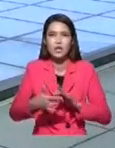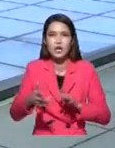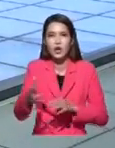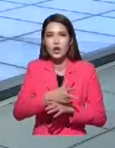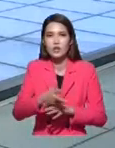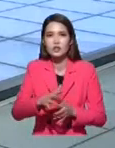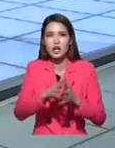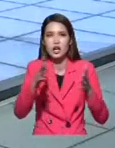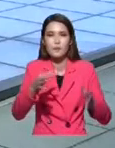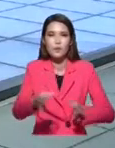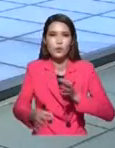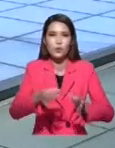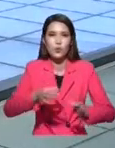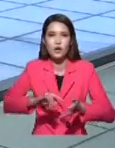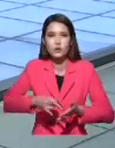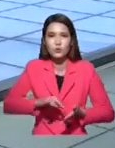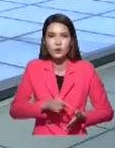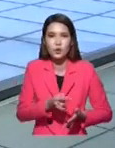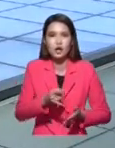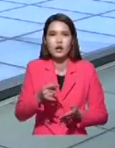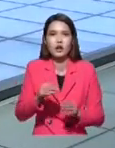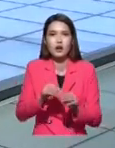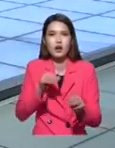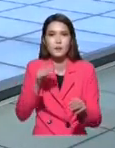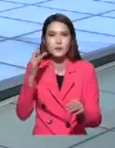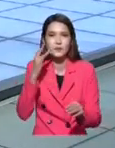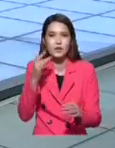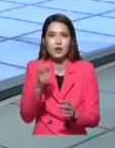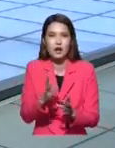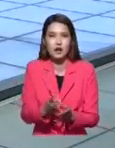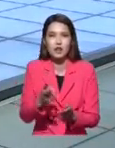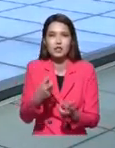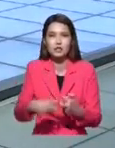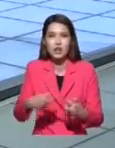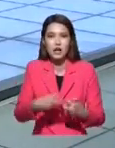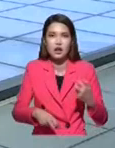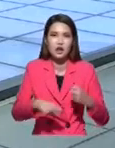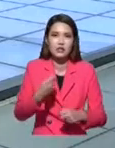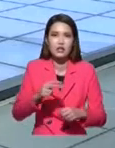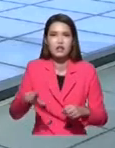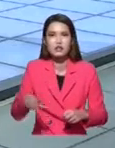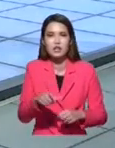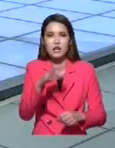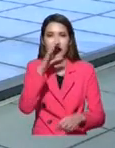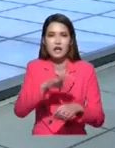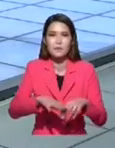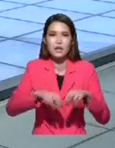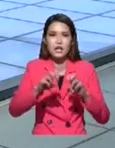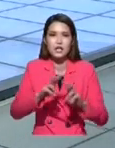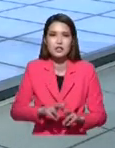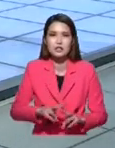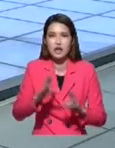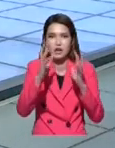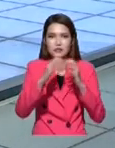видео, где в огромных лужах, ямах и грязи тонут и буксуют автомобили. Сотни дефектов и нарушений при строительстве трасс нашли специалисты дорожной